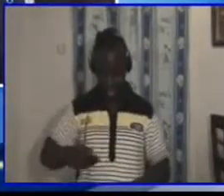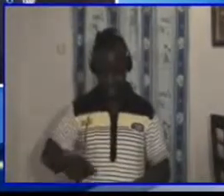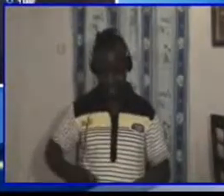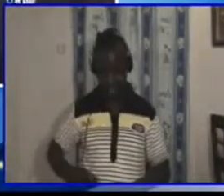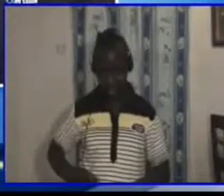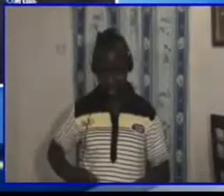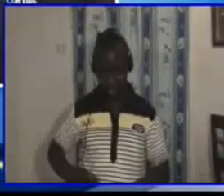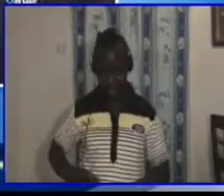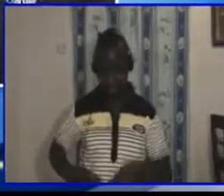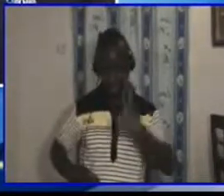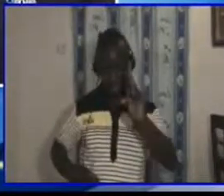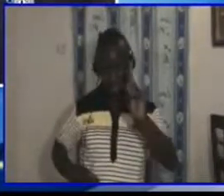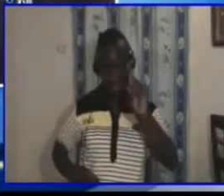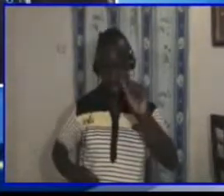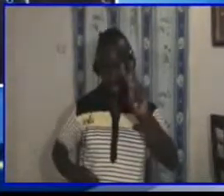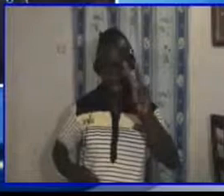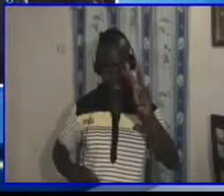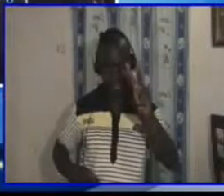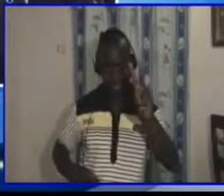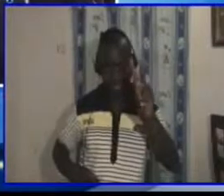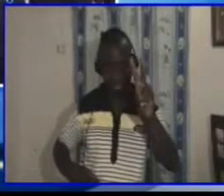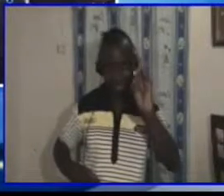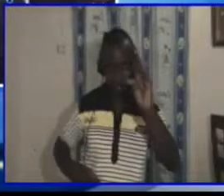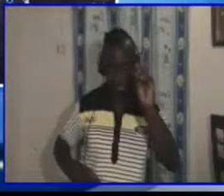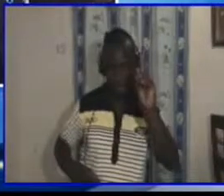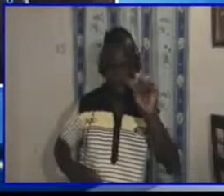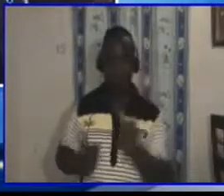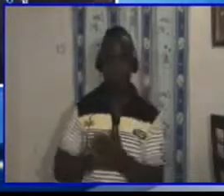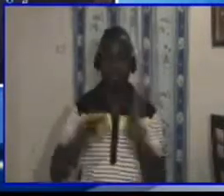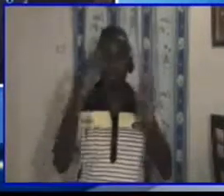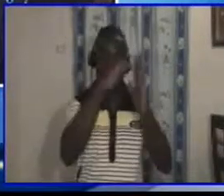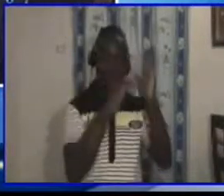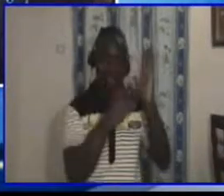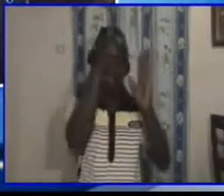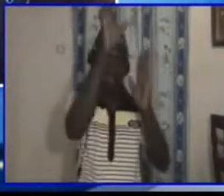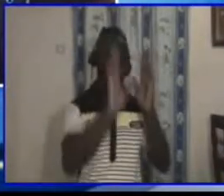figlio di abramo figlio di davide